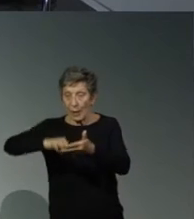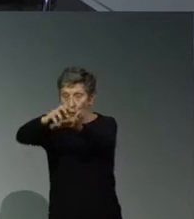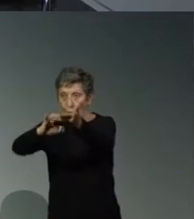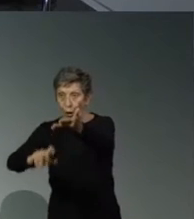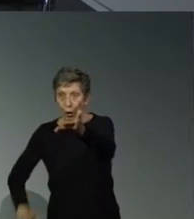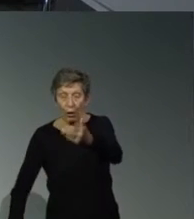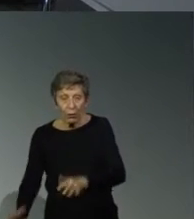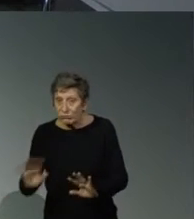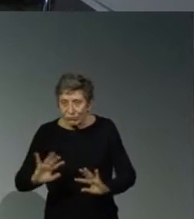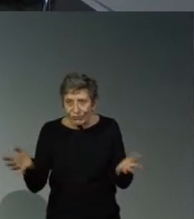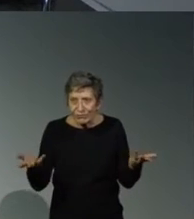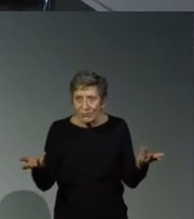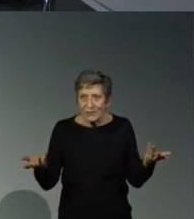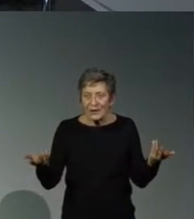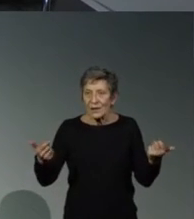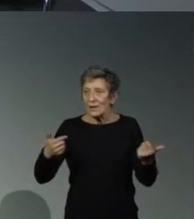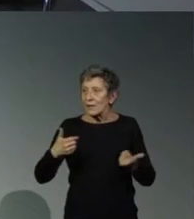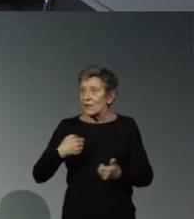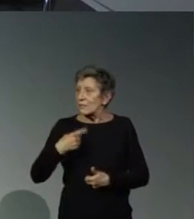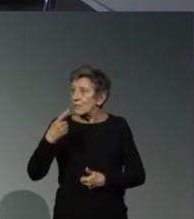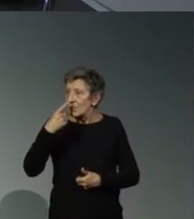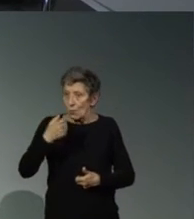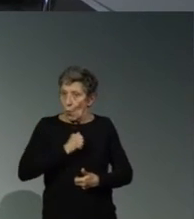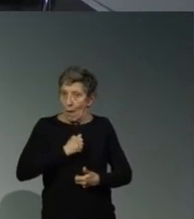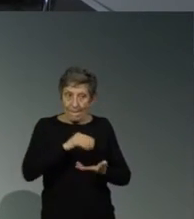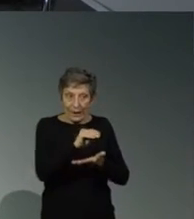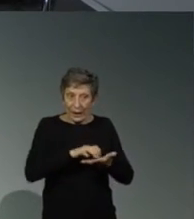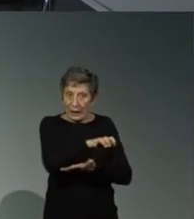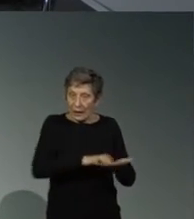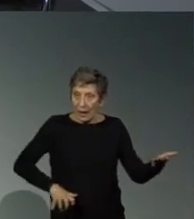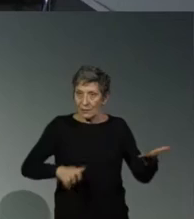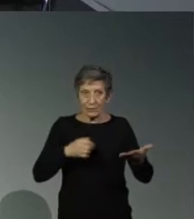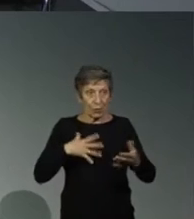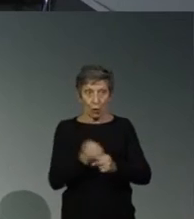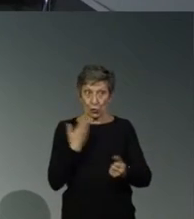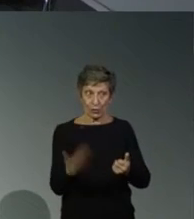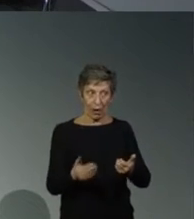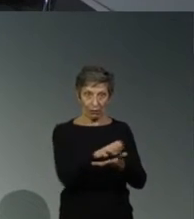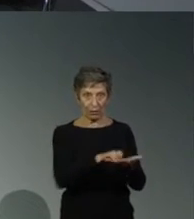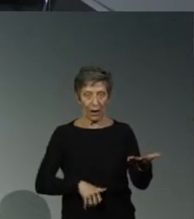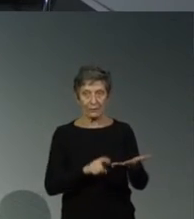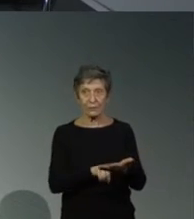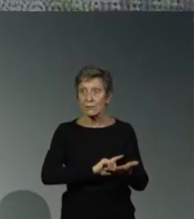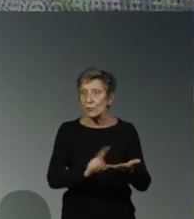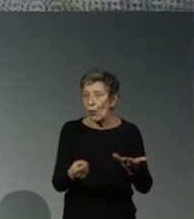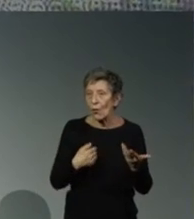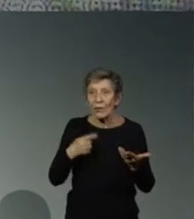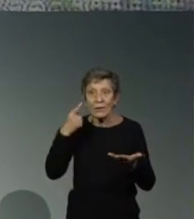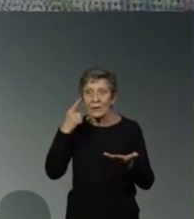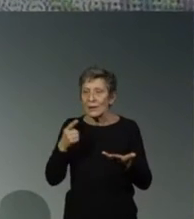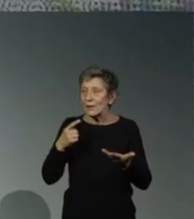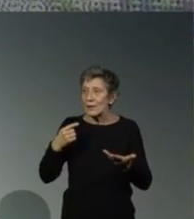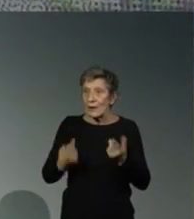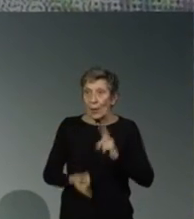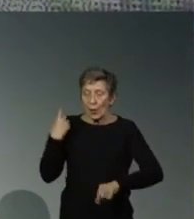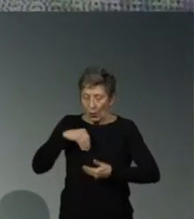j'écris un texte, j'ai pas l'impression que l'enjeu soit d'écrire un texte. C'est plutôt ce qui se passe et dont le texte est un résultat ou